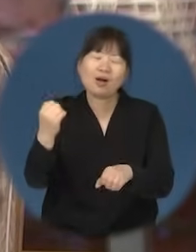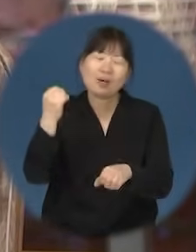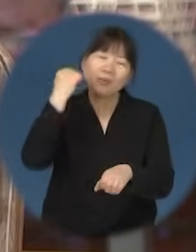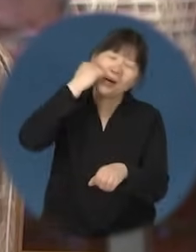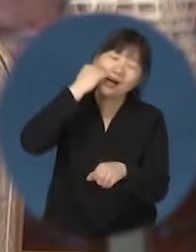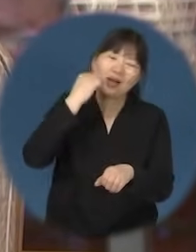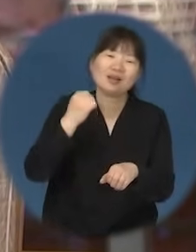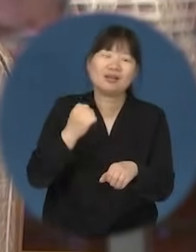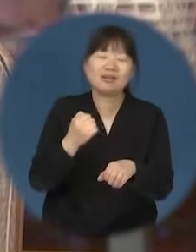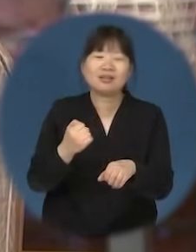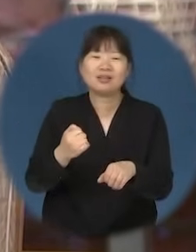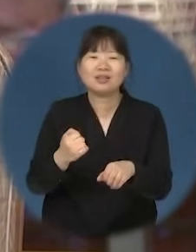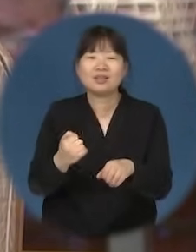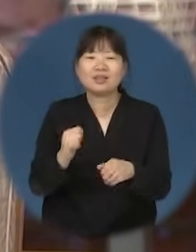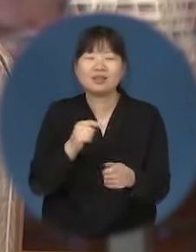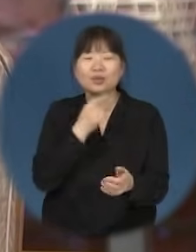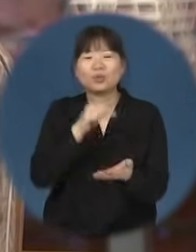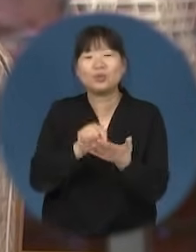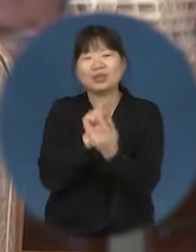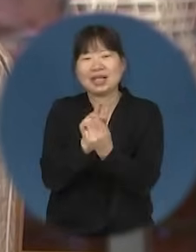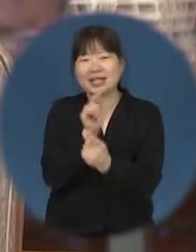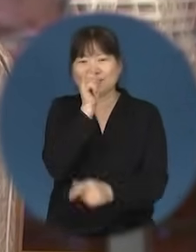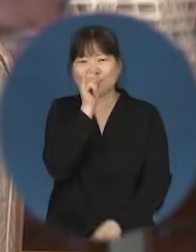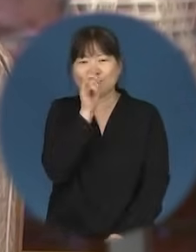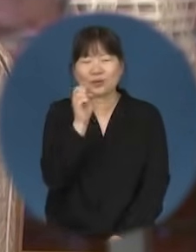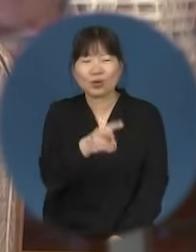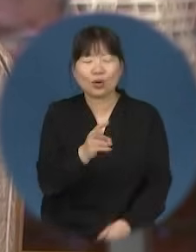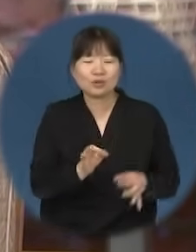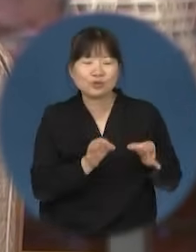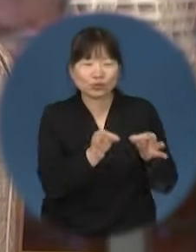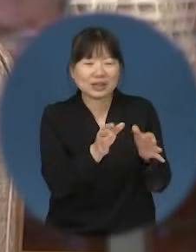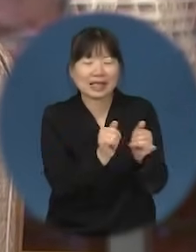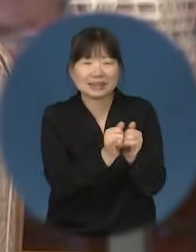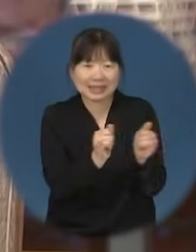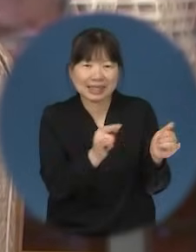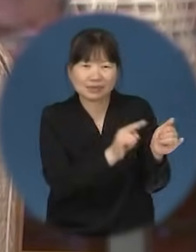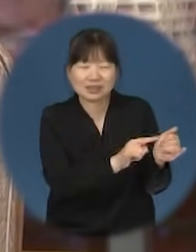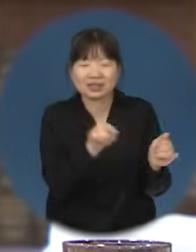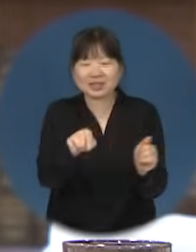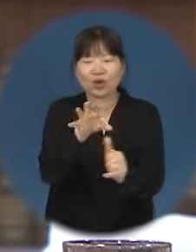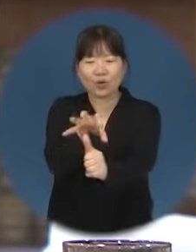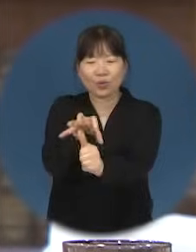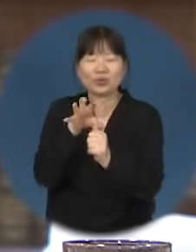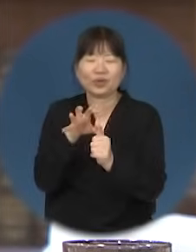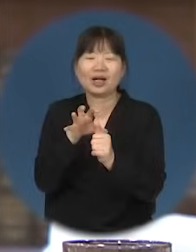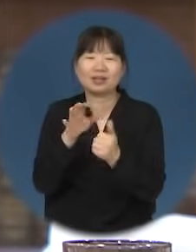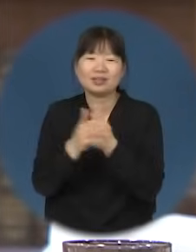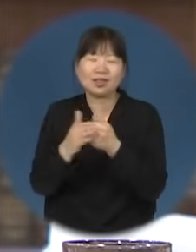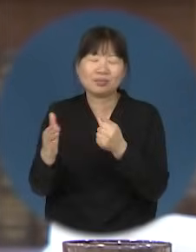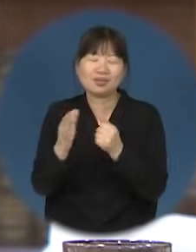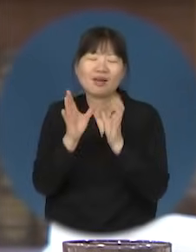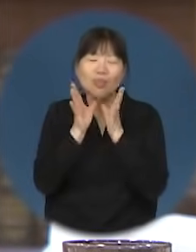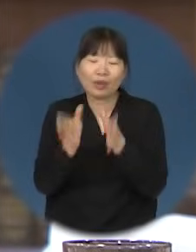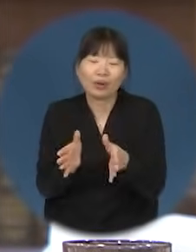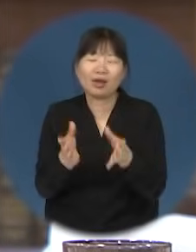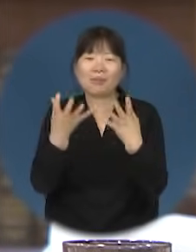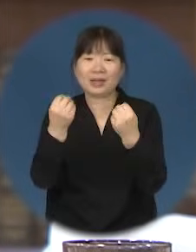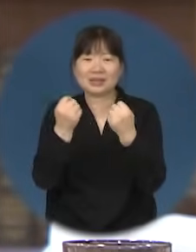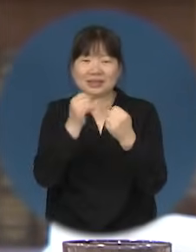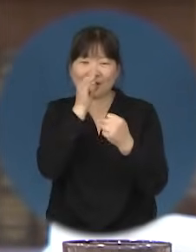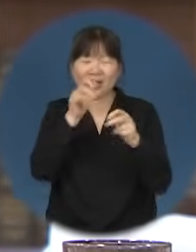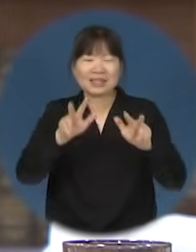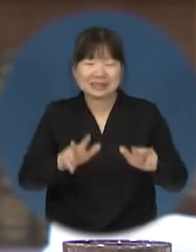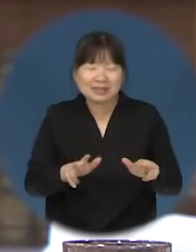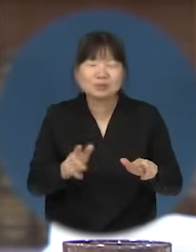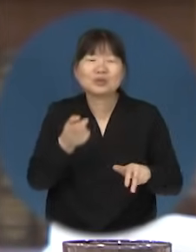이제 투기자본이 이제 그거를 오히려 이용하는. 이용하죠. 예, 그래서 이제 어려움이 있죠. 지금 단계는 바로 아직 그 단계다. 그렇죠.